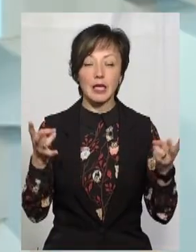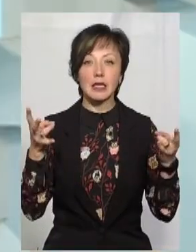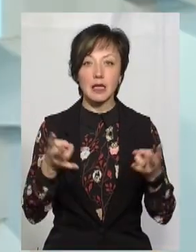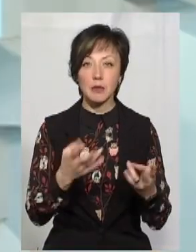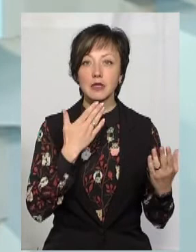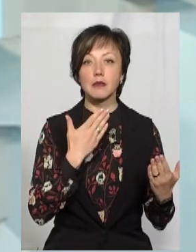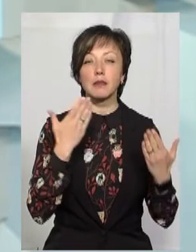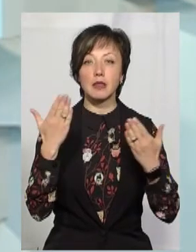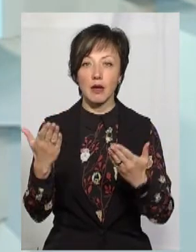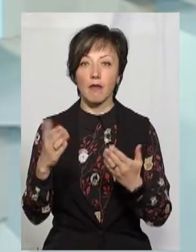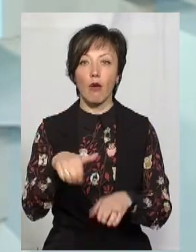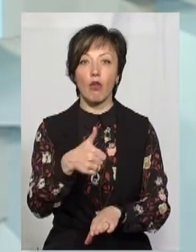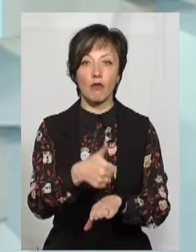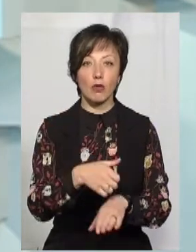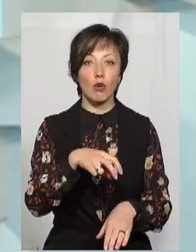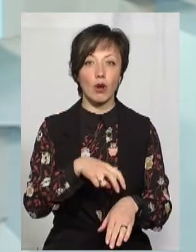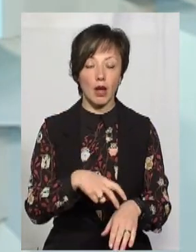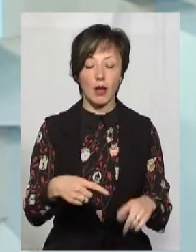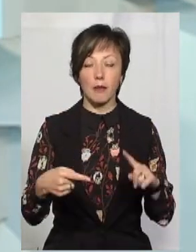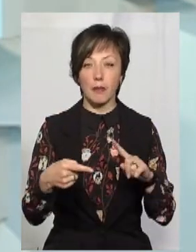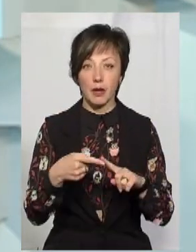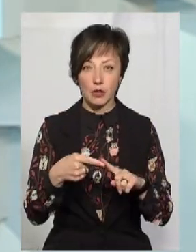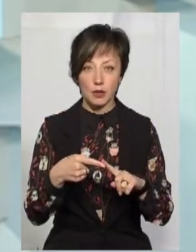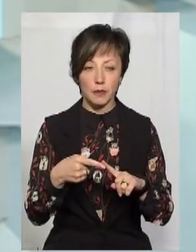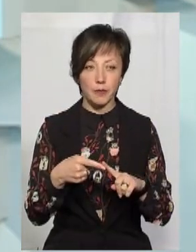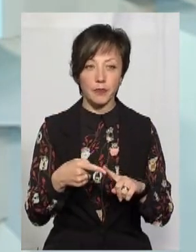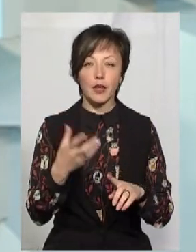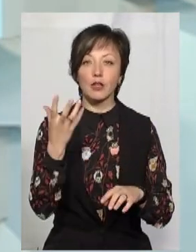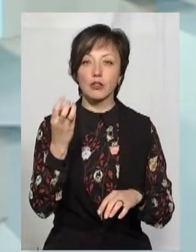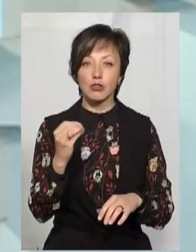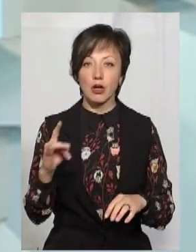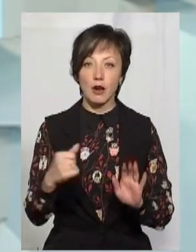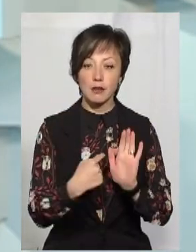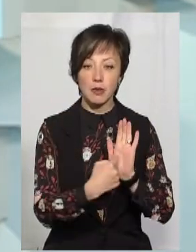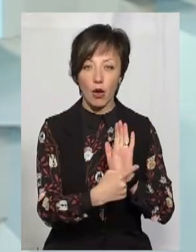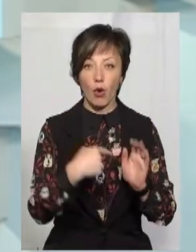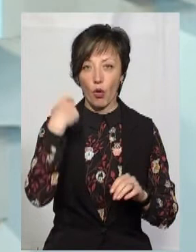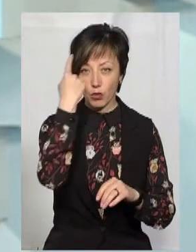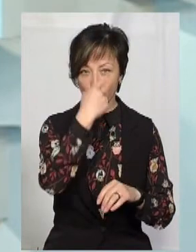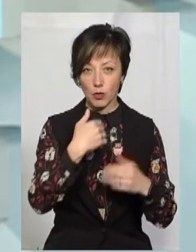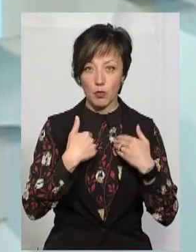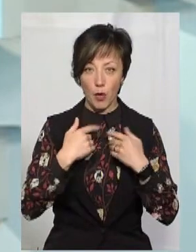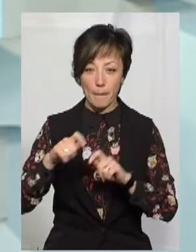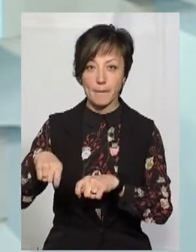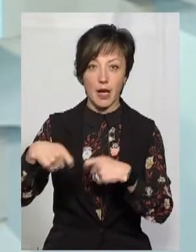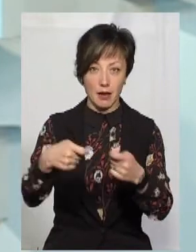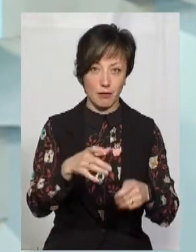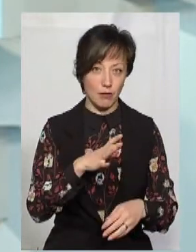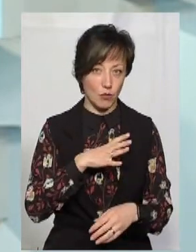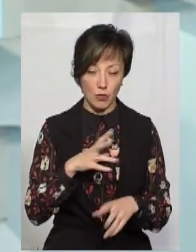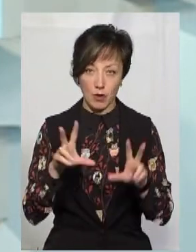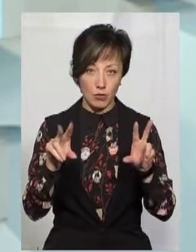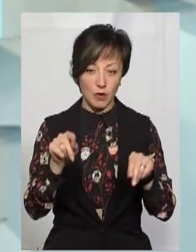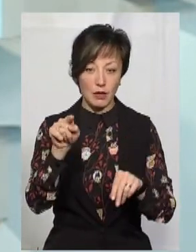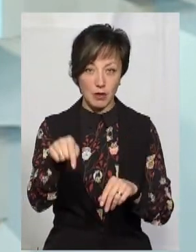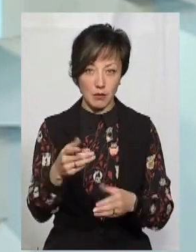він запитав конкретно головного лікаря. Це перше. Тому що, кажу, ще раз підкреслюю, вони вчора були особисто мною передані. Тому можу гарантувати,